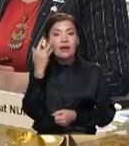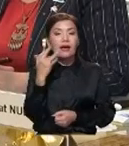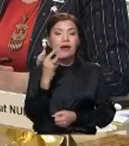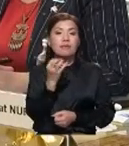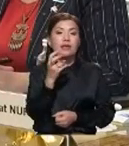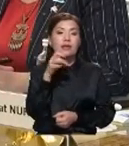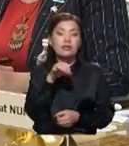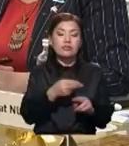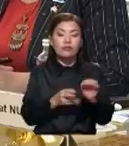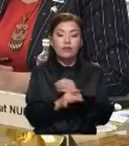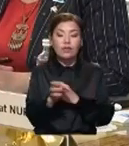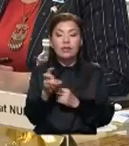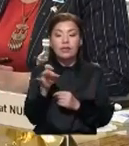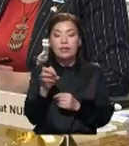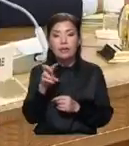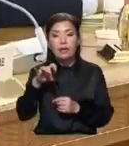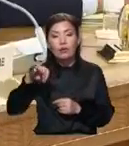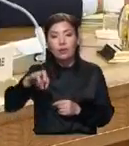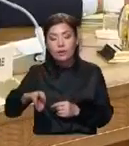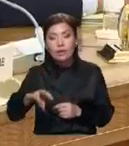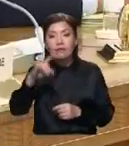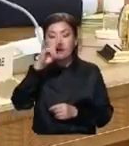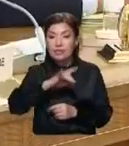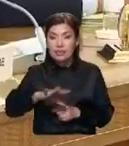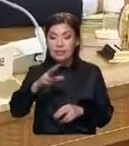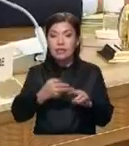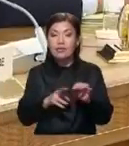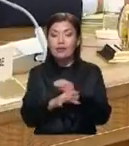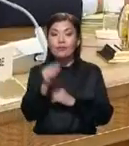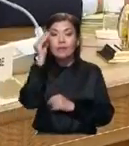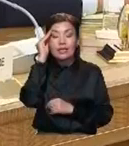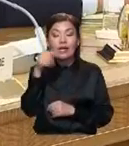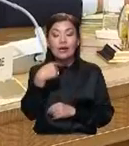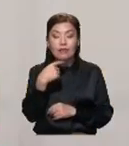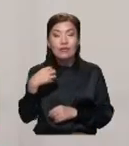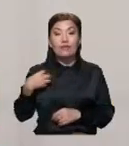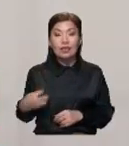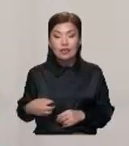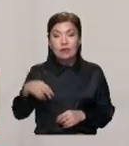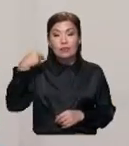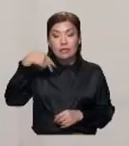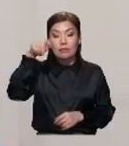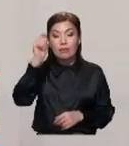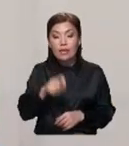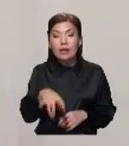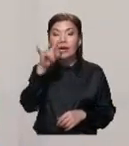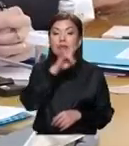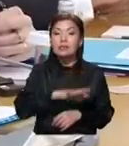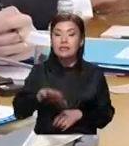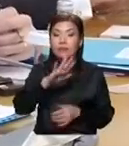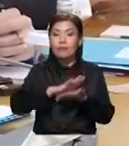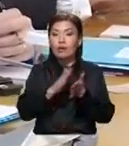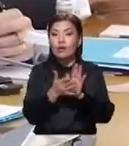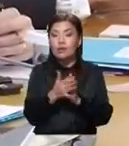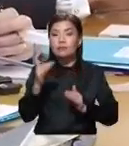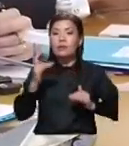Майкл Росси о цели визита Эммануэля Макрона в Казахстан. Также эксперт считает, что визит французского лидера способствует восстановлению геополитического